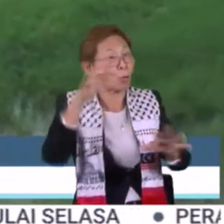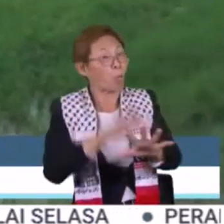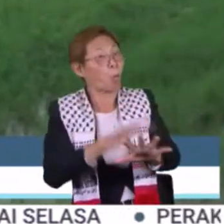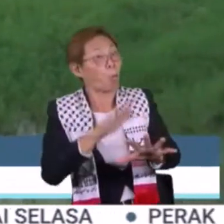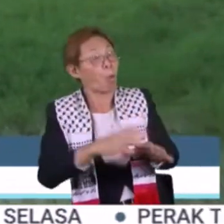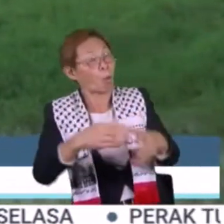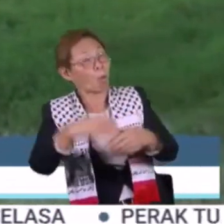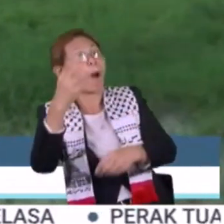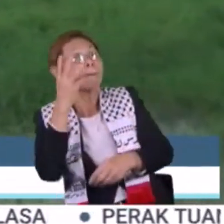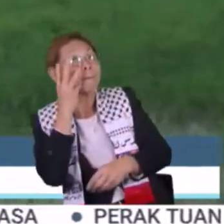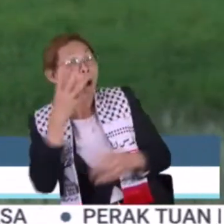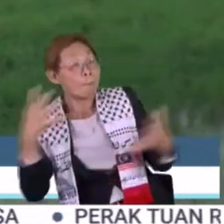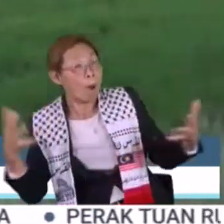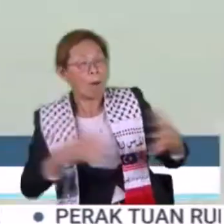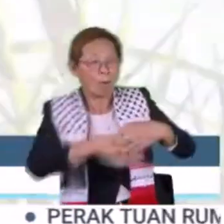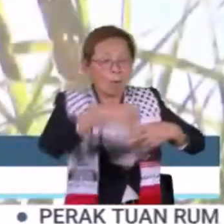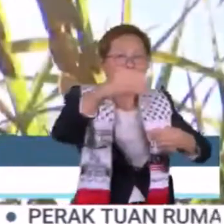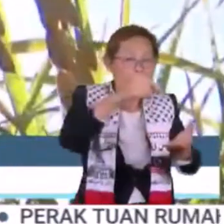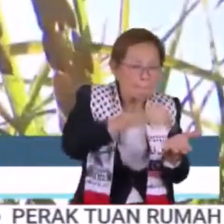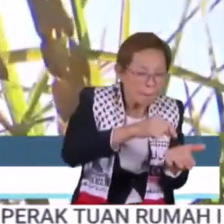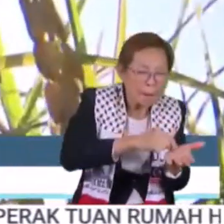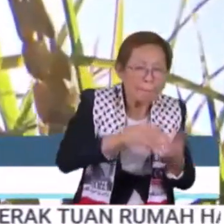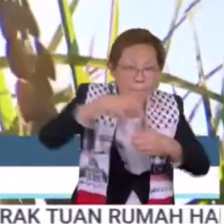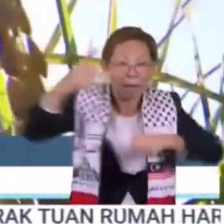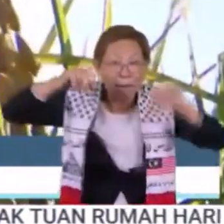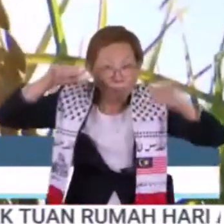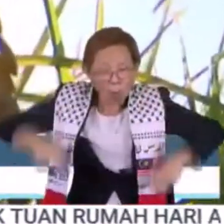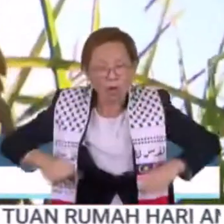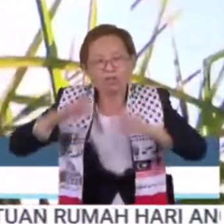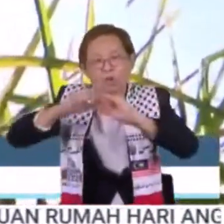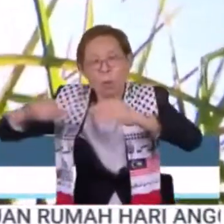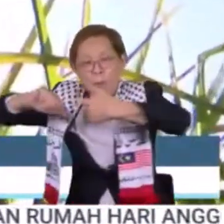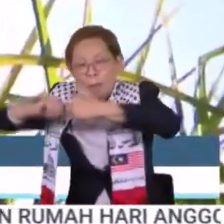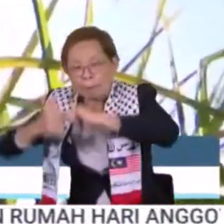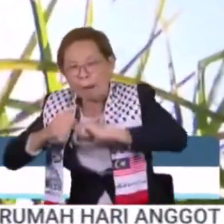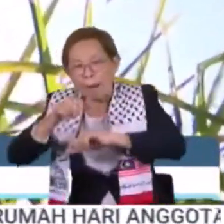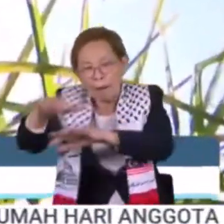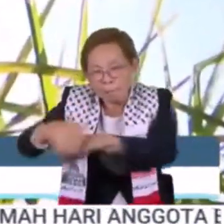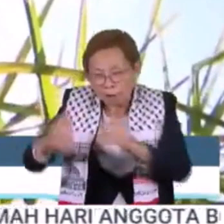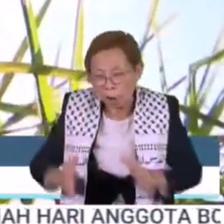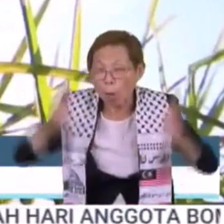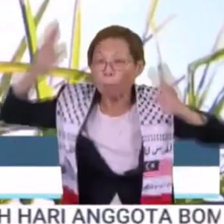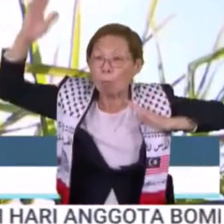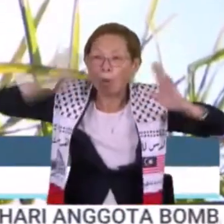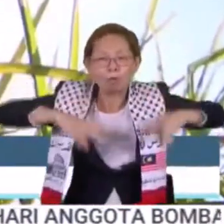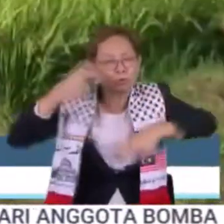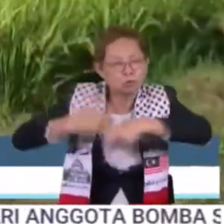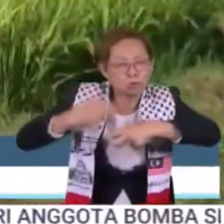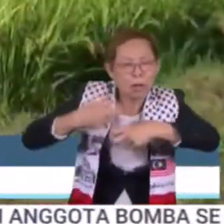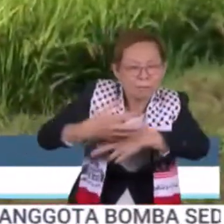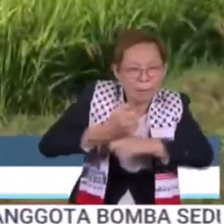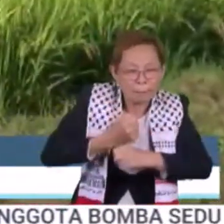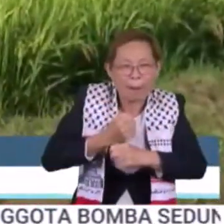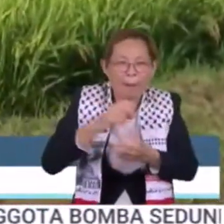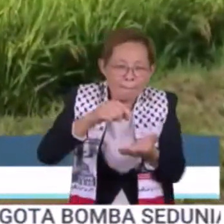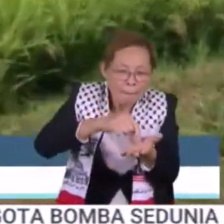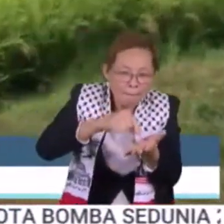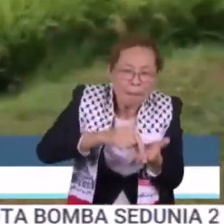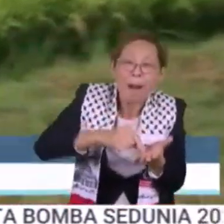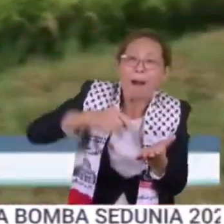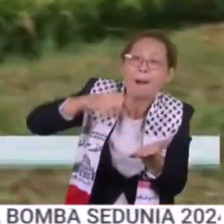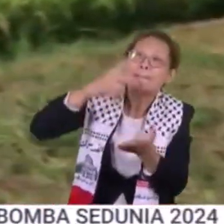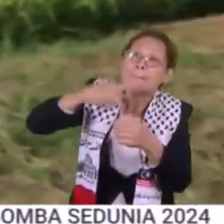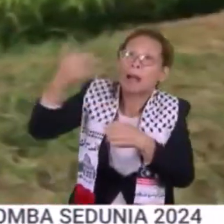tinggi. Beliau optimis pengeluaran benih padi sah berupaya mengatasi isu pesawah tempatan sukar mendapatkan benih padi